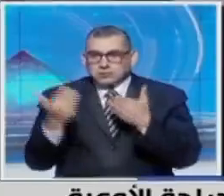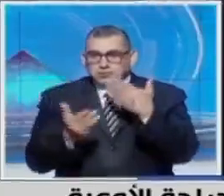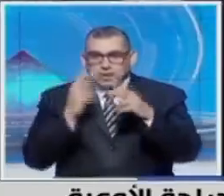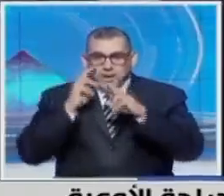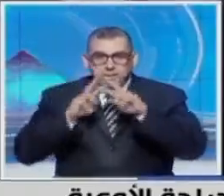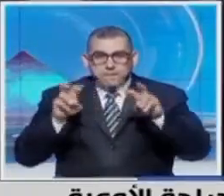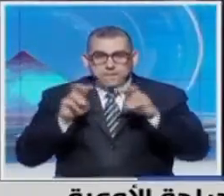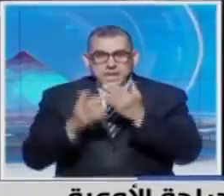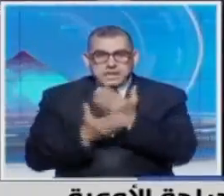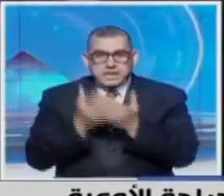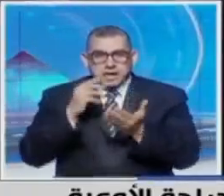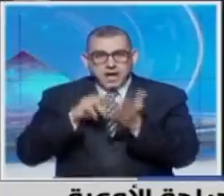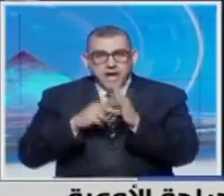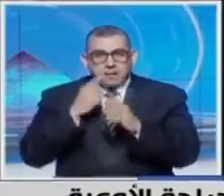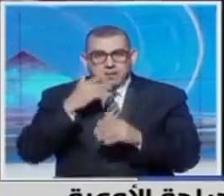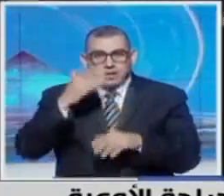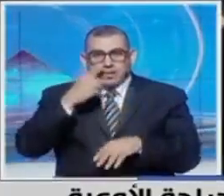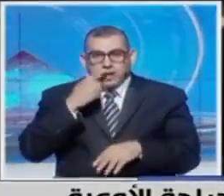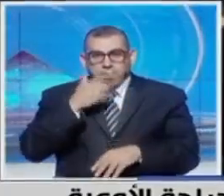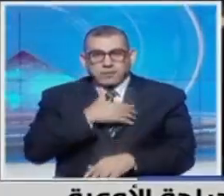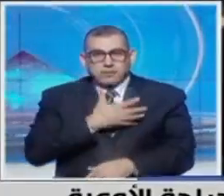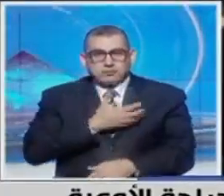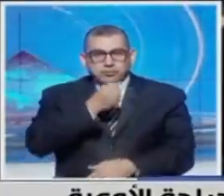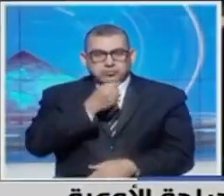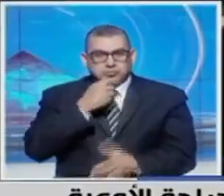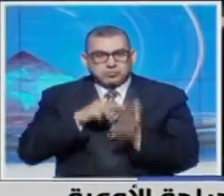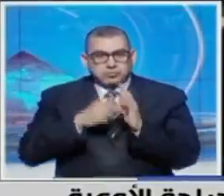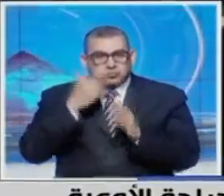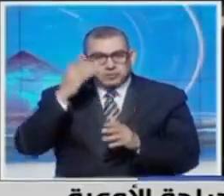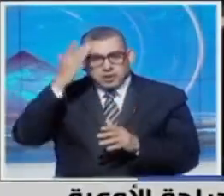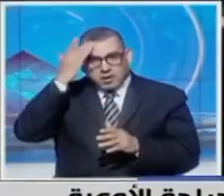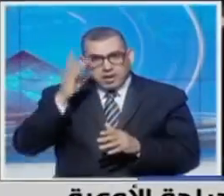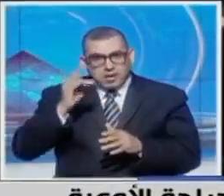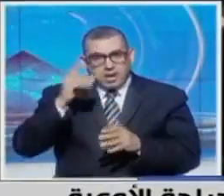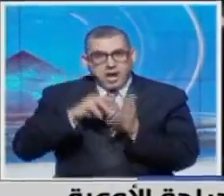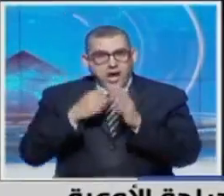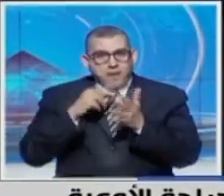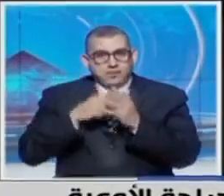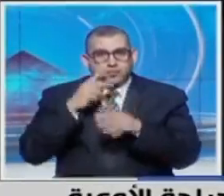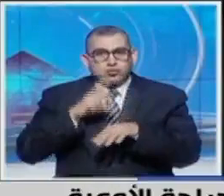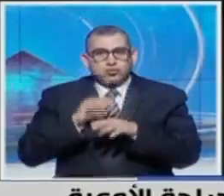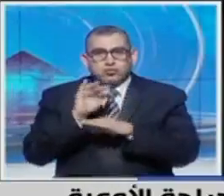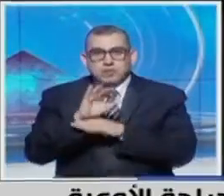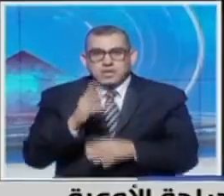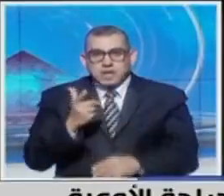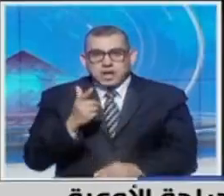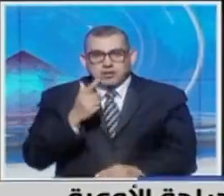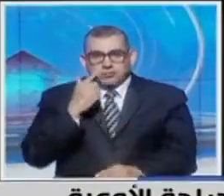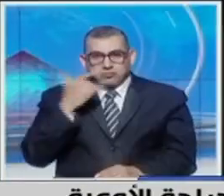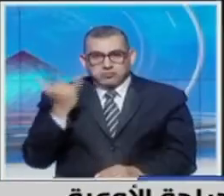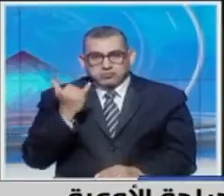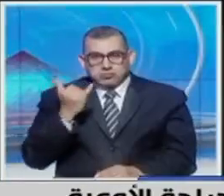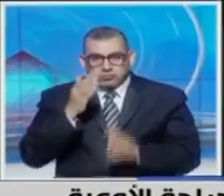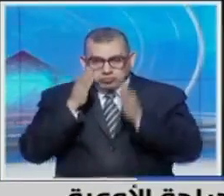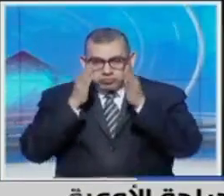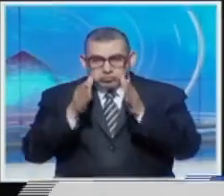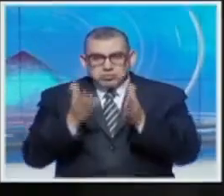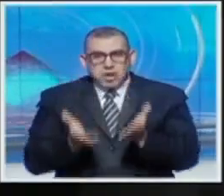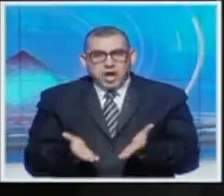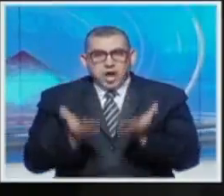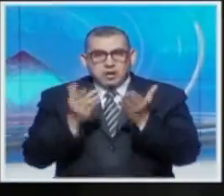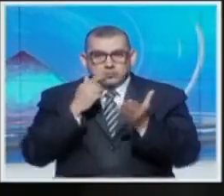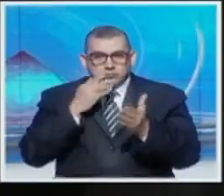أبحاث لعلاج الجلطات الدموية والتشخيص الأمثل للعلاج. مركز بدرجة كبيرة جدا